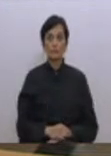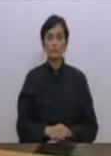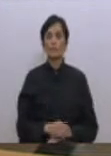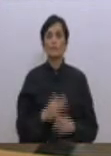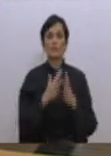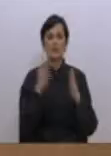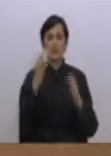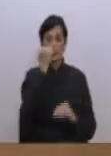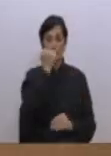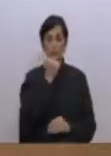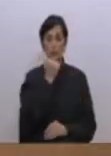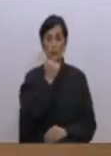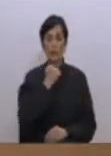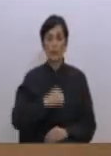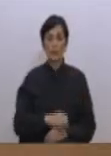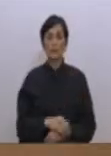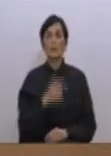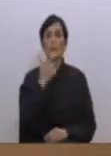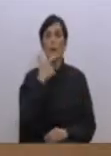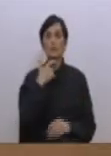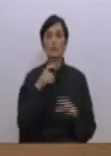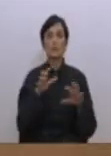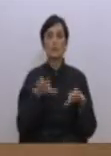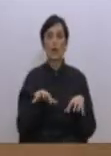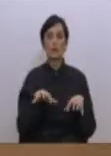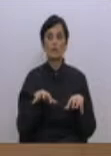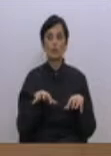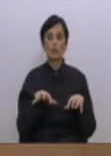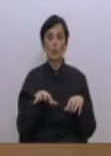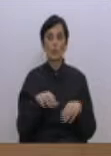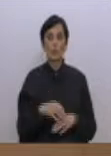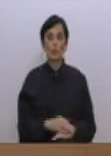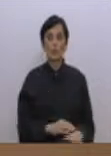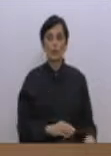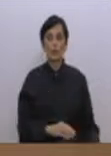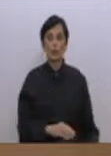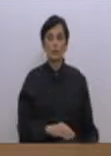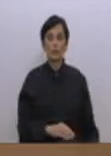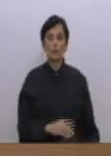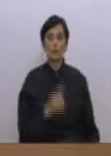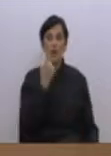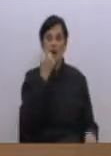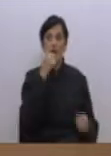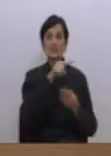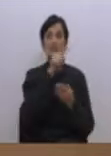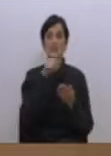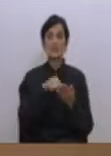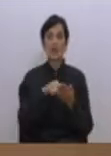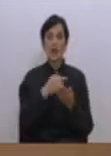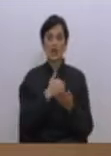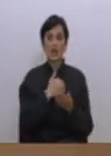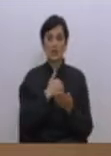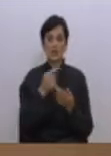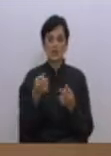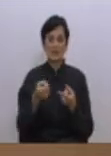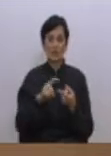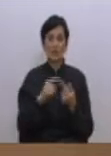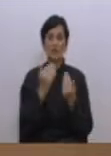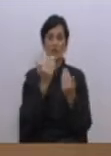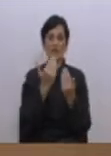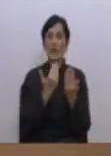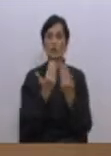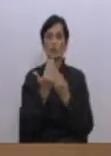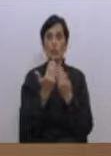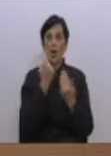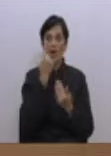Ide mădlobam. Pădurile tăușne mare. Se găsesc săcăt chemindă. Deci săcăt chemindă. Tu când măgmartot,